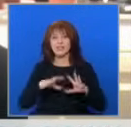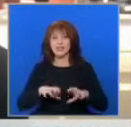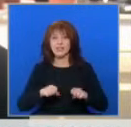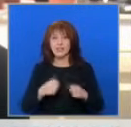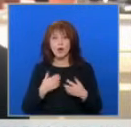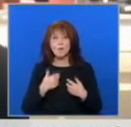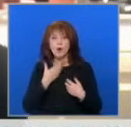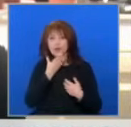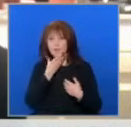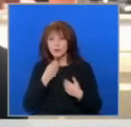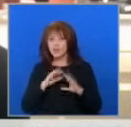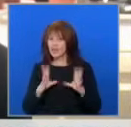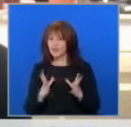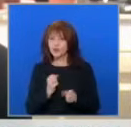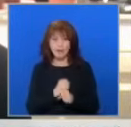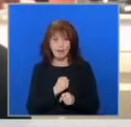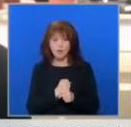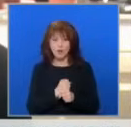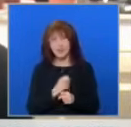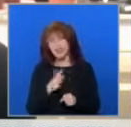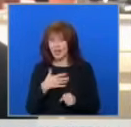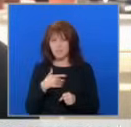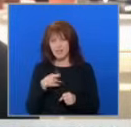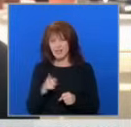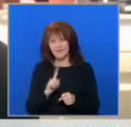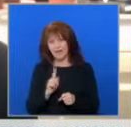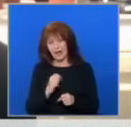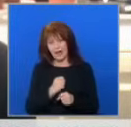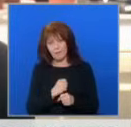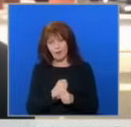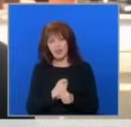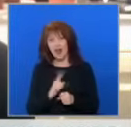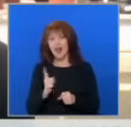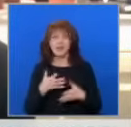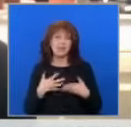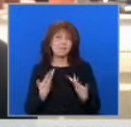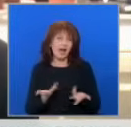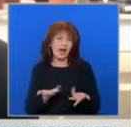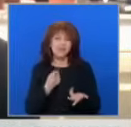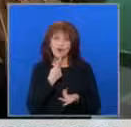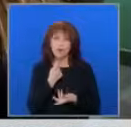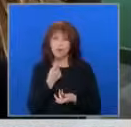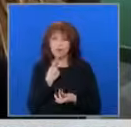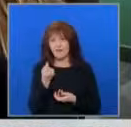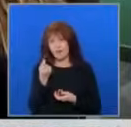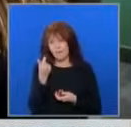всички. Имам и такива, където не работят, защото не им харесват условията. Малко са им